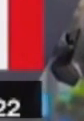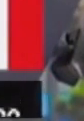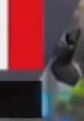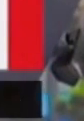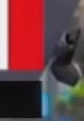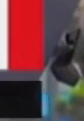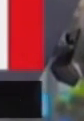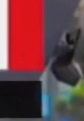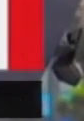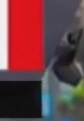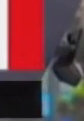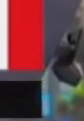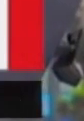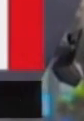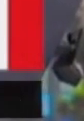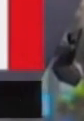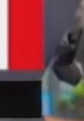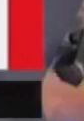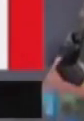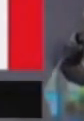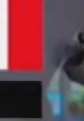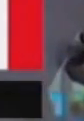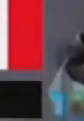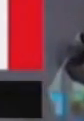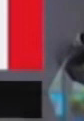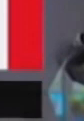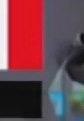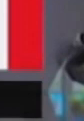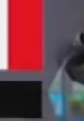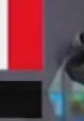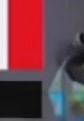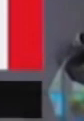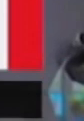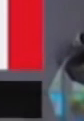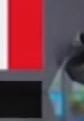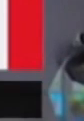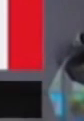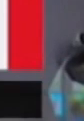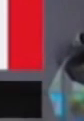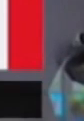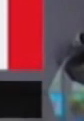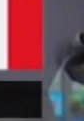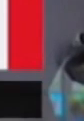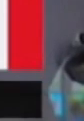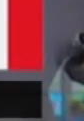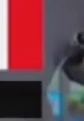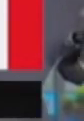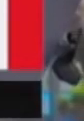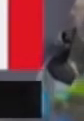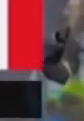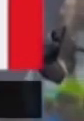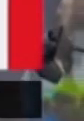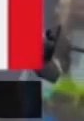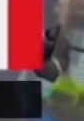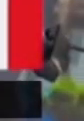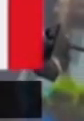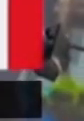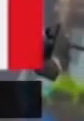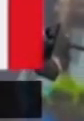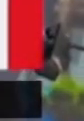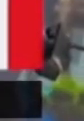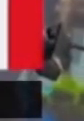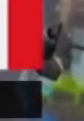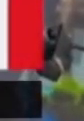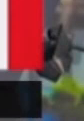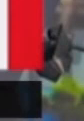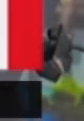ministrul Sănătății, Alexandru Rafila. Românii sau străinii care nu completează formularul acela obligatoriu de călătorie